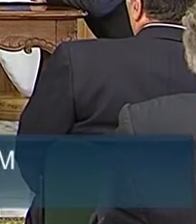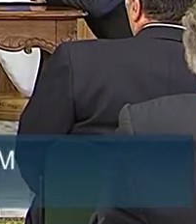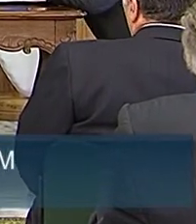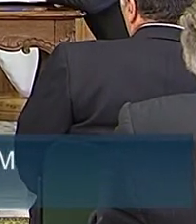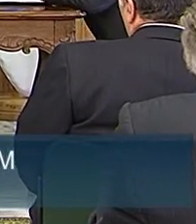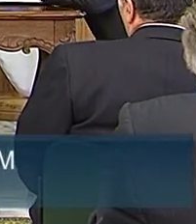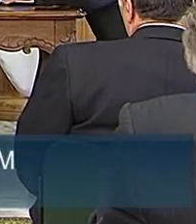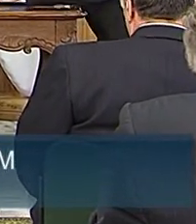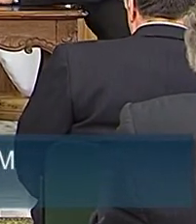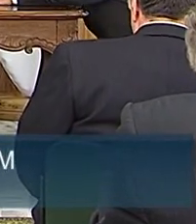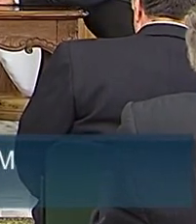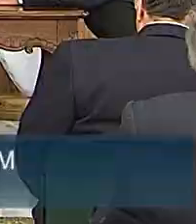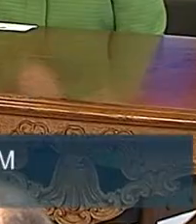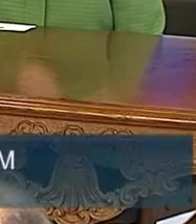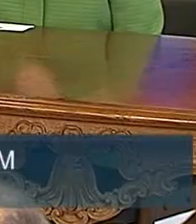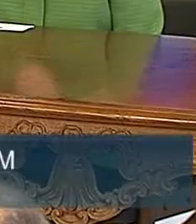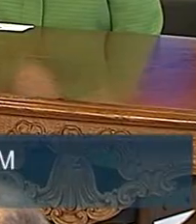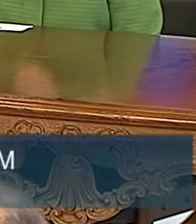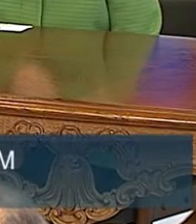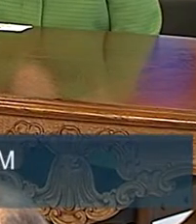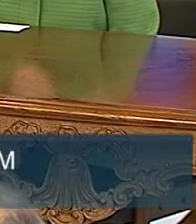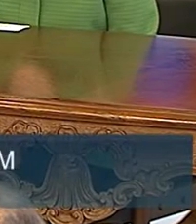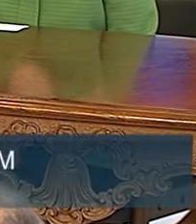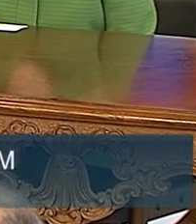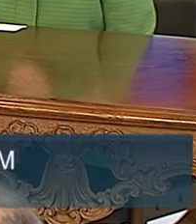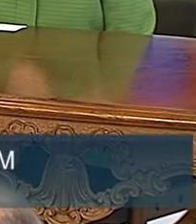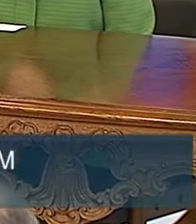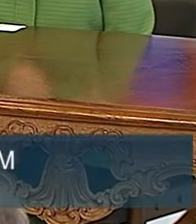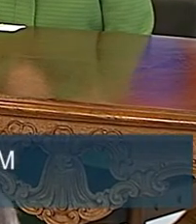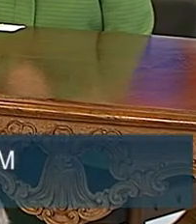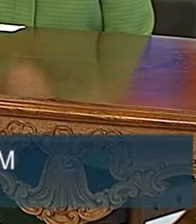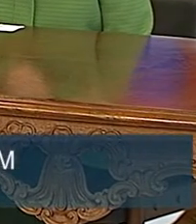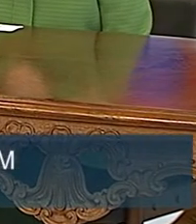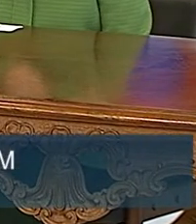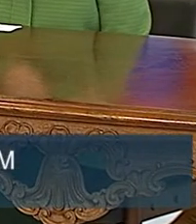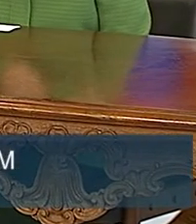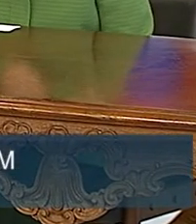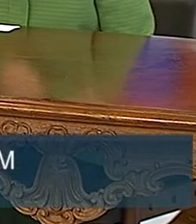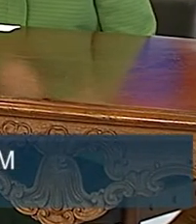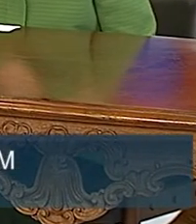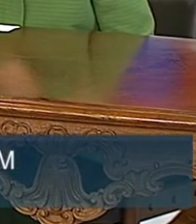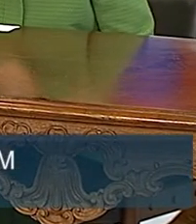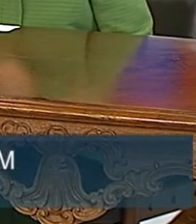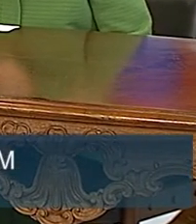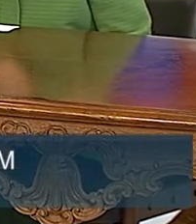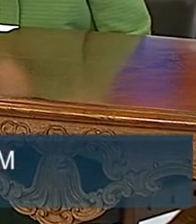한국수출입은행장님과 무릴루 페헤라 발레사장님께서 서명을 하시겠습니다.